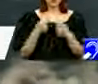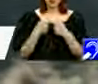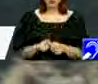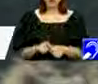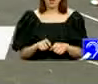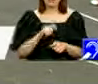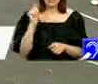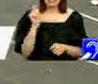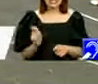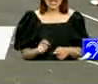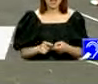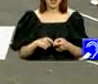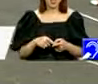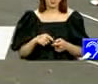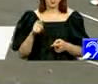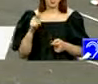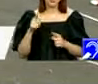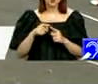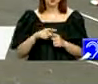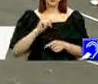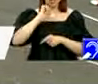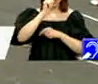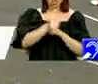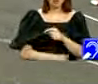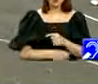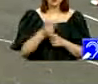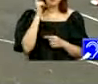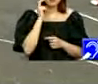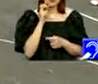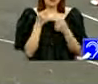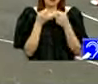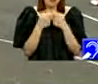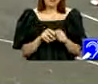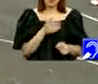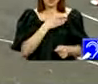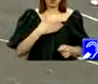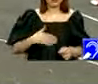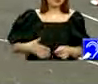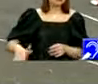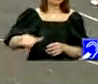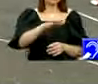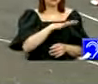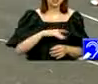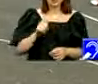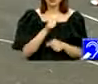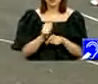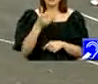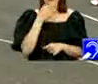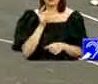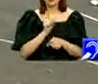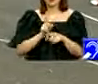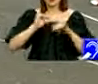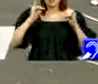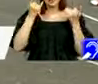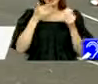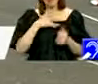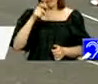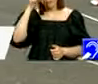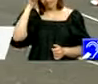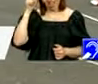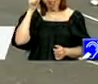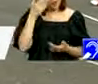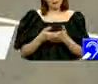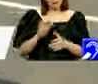la Sighet, de la Tulcea, de la Târgu Mureș, de la Sibiu, de peste tot, de la București, de peste tot. E cel mai frumos lucru care se întâmplă vara